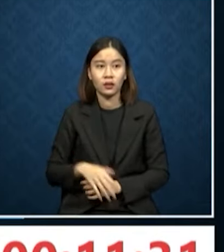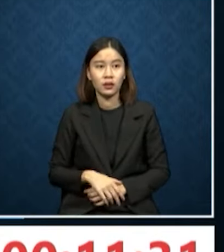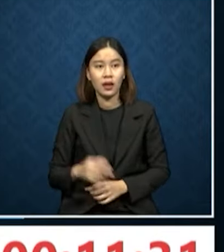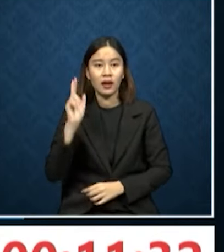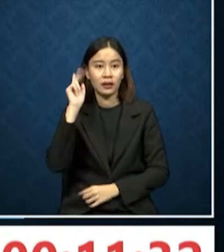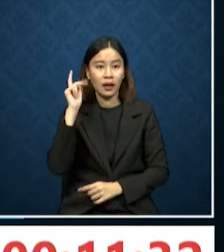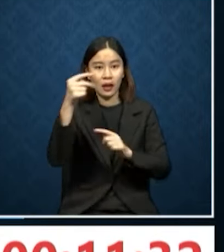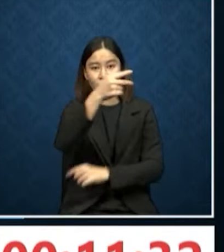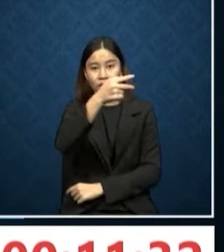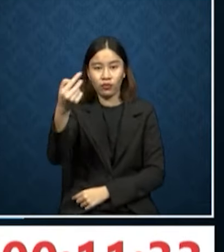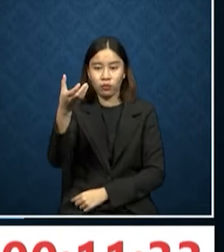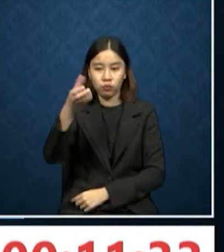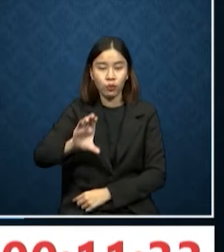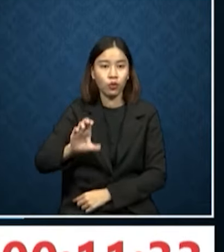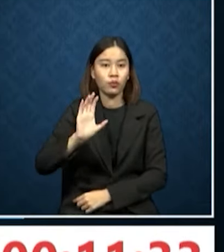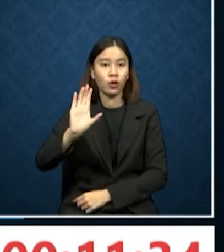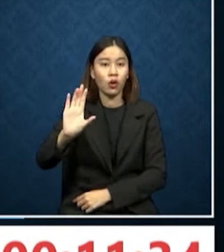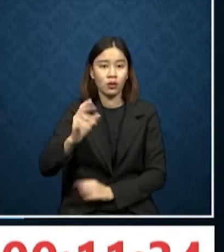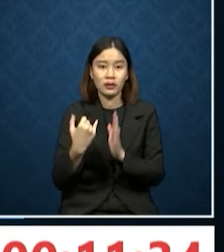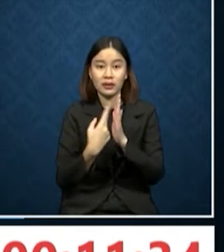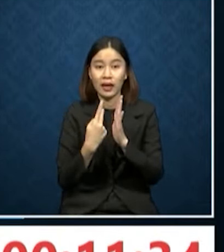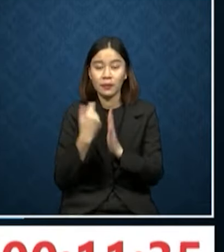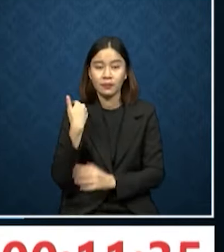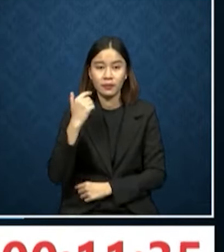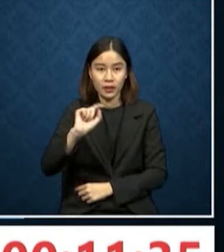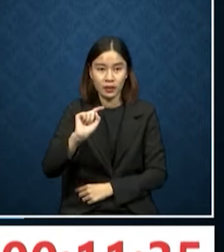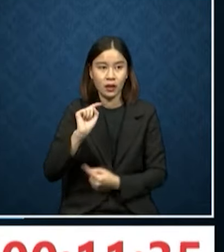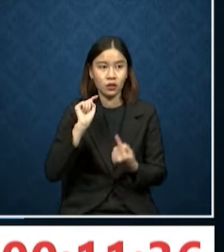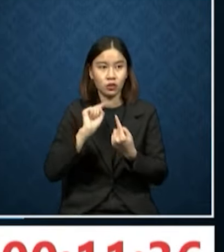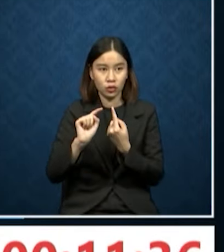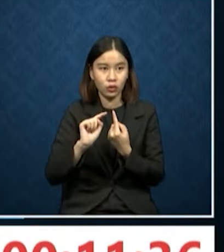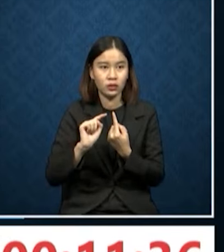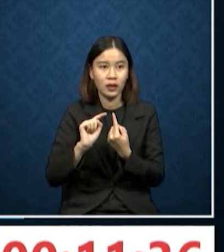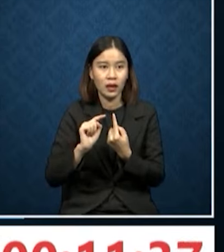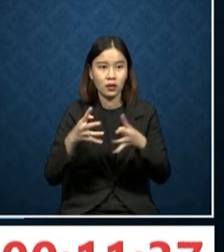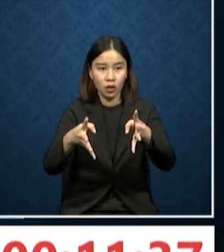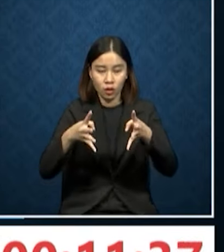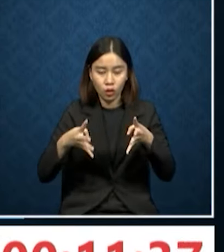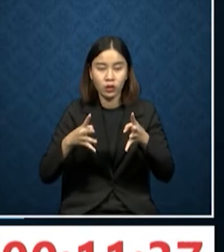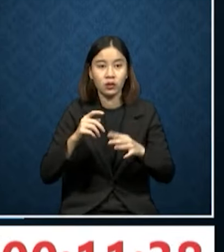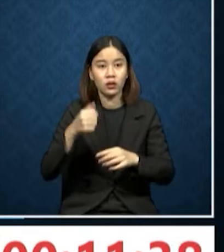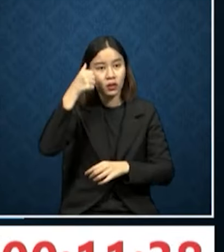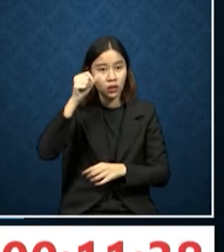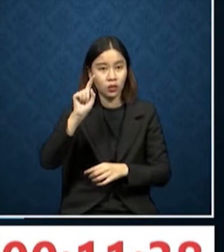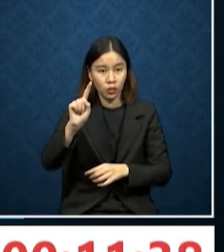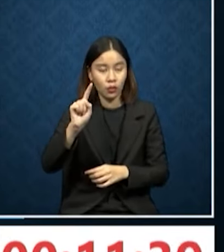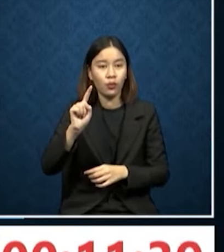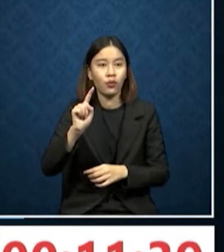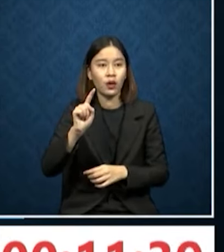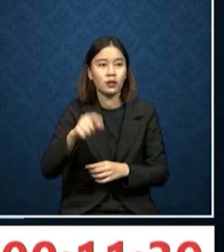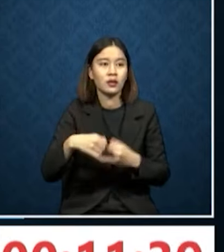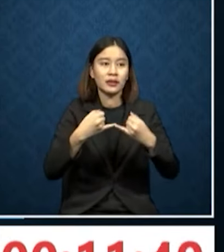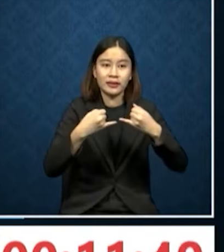ข่าวบนหน้าสื่อท้องถิ่นนะครับทั้งเรื่องคิว30คันต่อวันเรื่องเส้นก๋ว